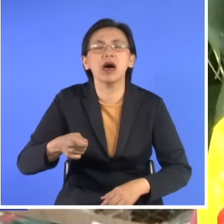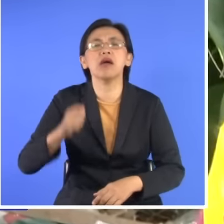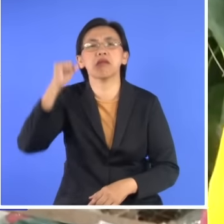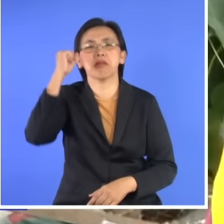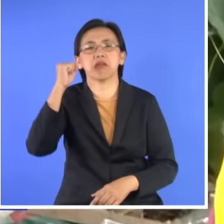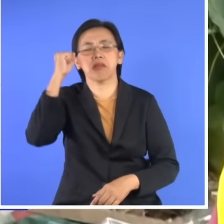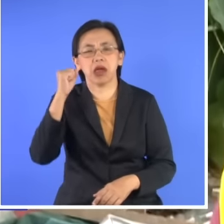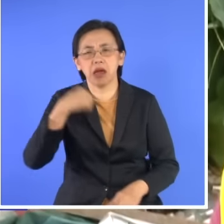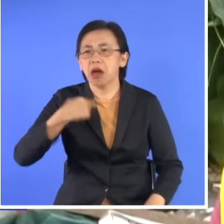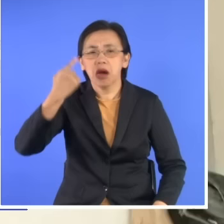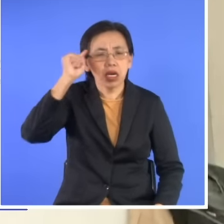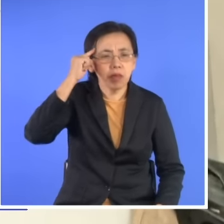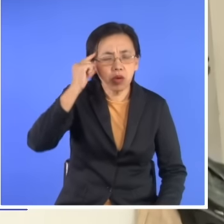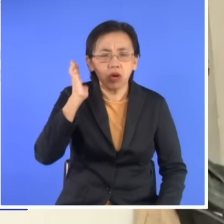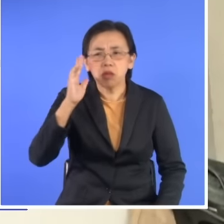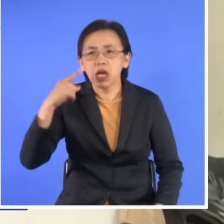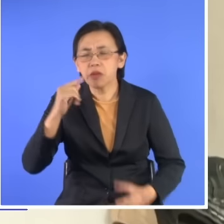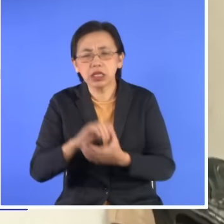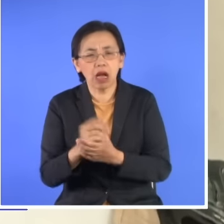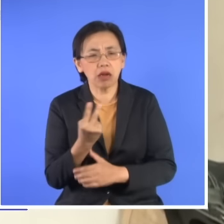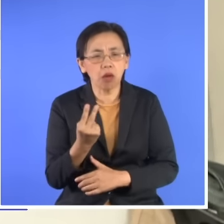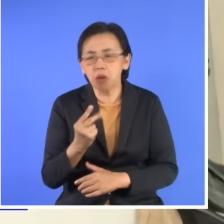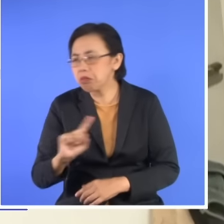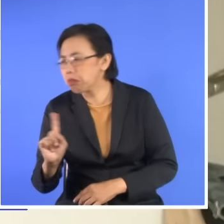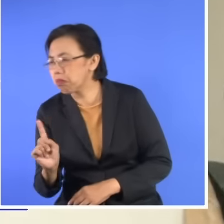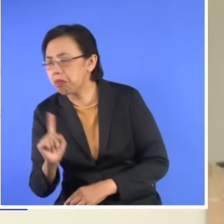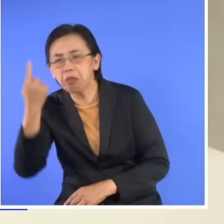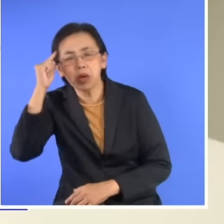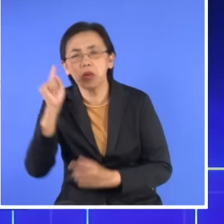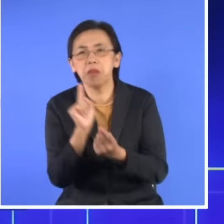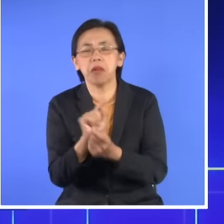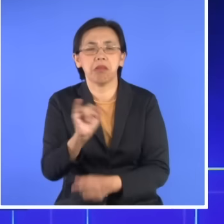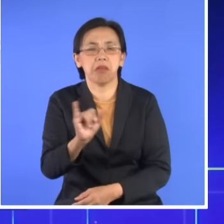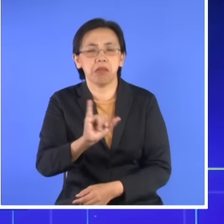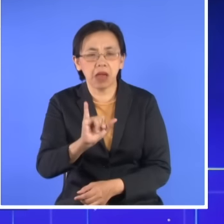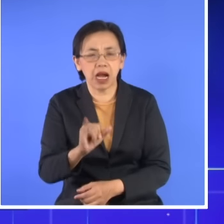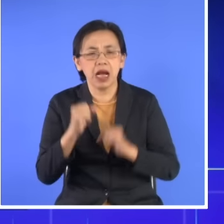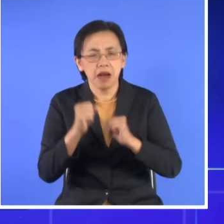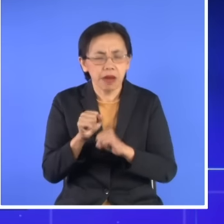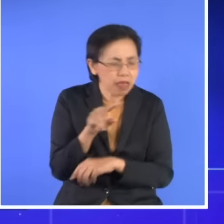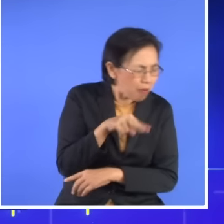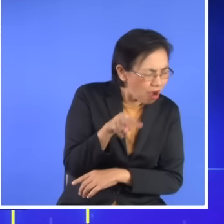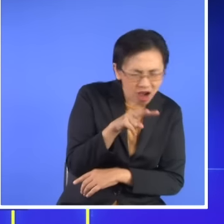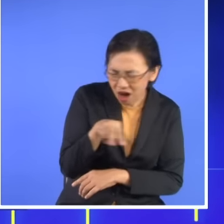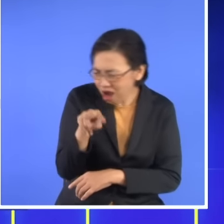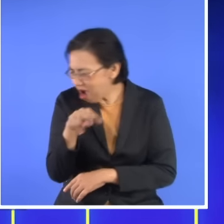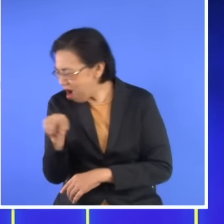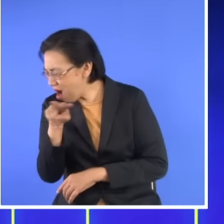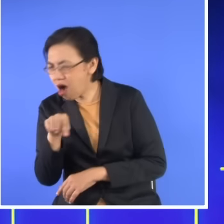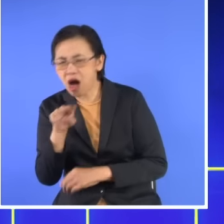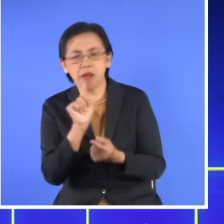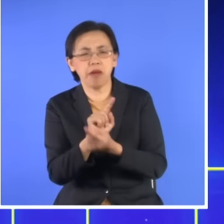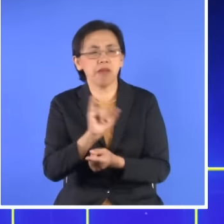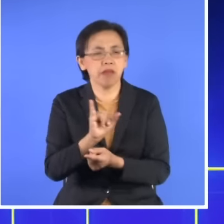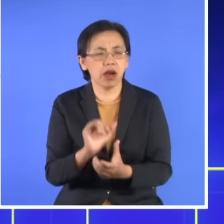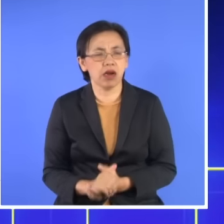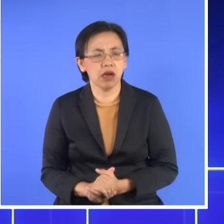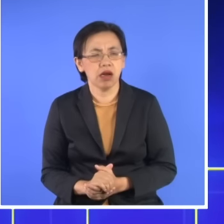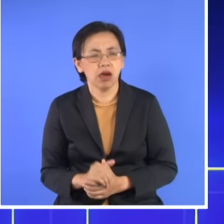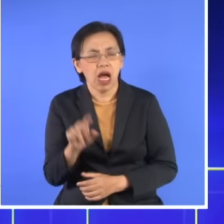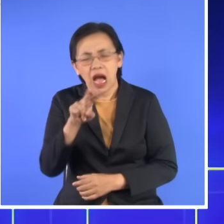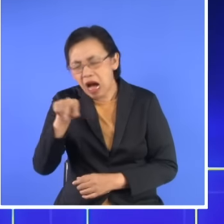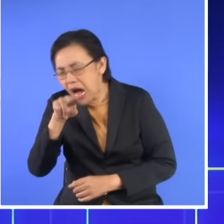ก็ไม่รู้แล้วนะว่า 2คนนั้นไปไหนแล้วอ่ะนะคะยังตามหาไม่เจอน่ะนะโป้งก็พยายามตามอยู่กด่ายเท่านี้นะคะครับก็ดีแล้วฮตามถึงที่สุด